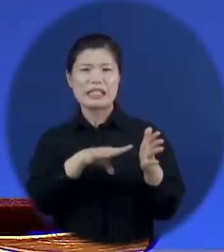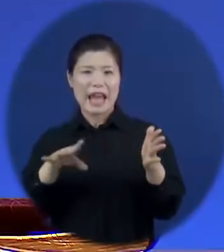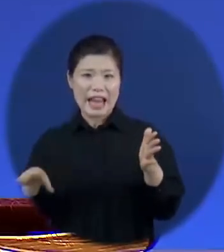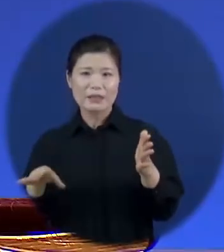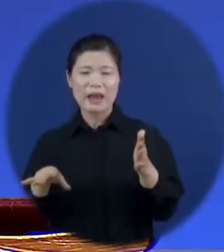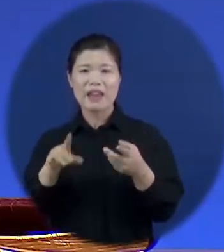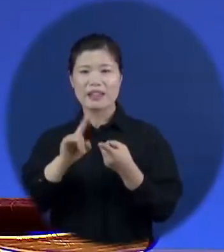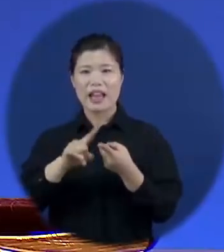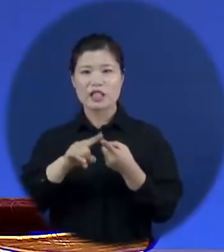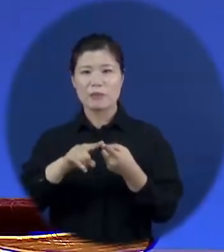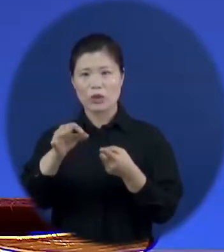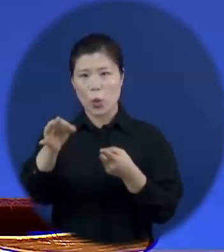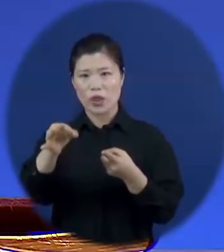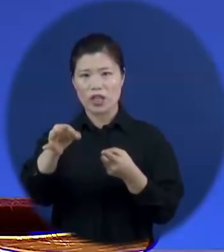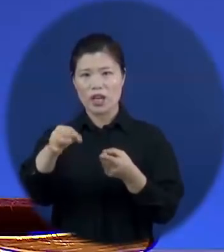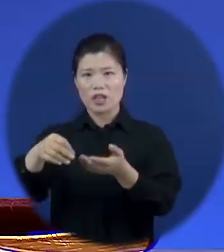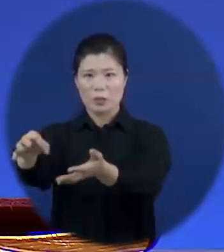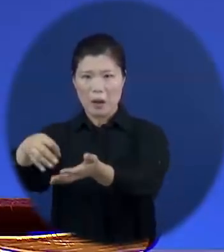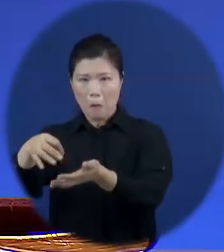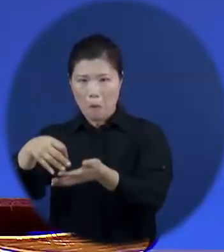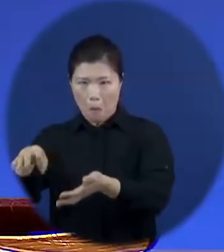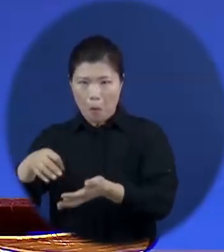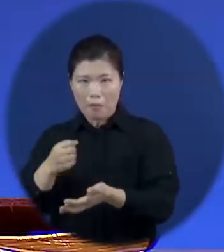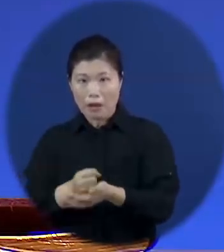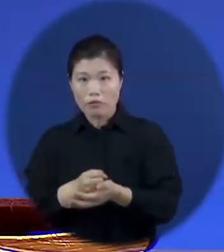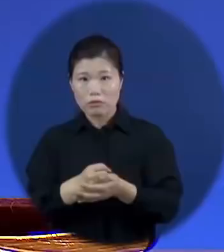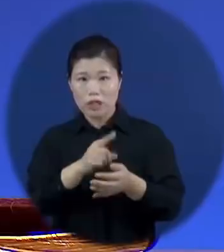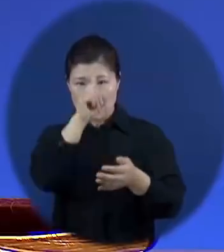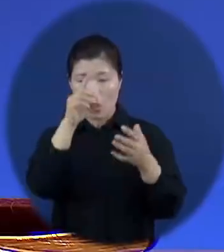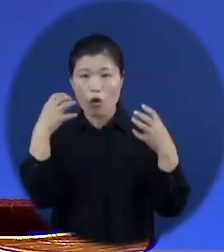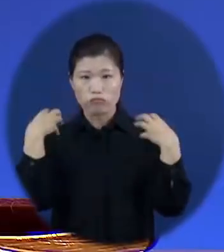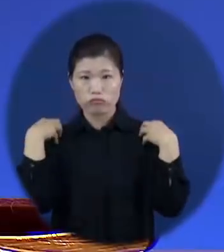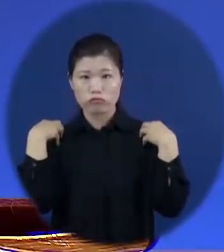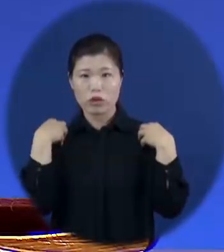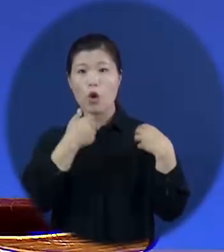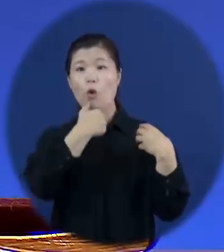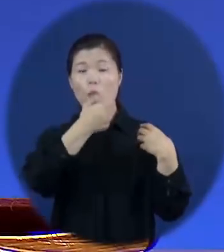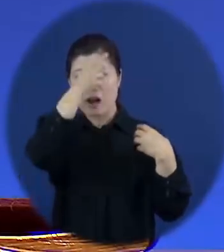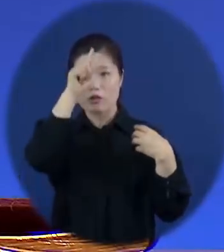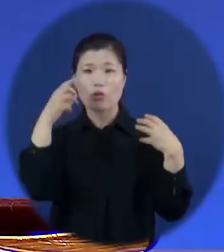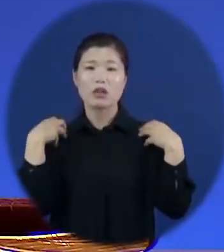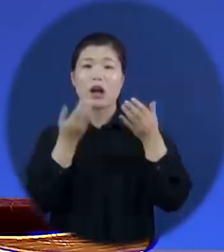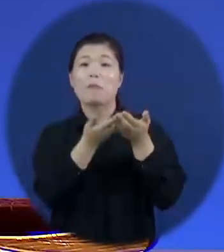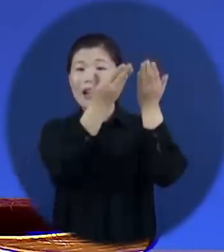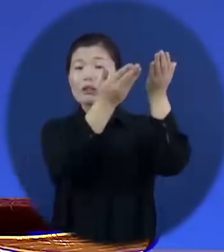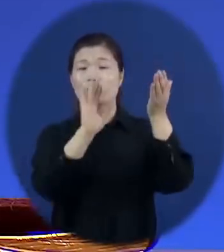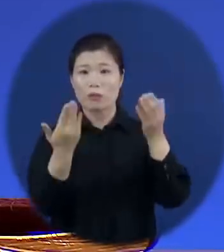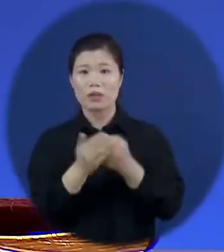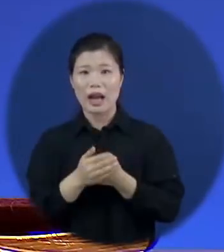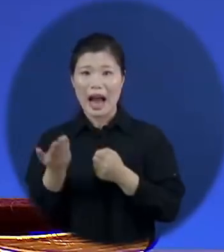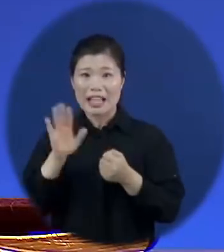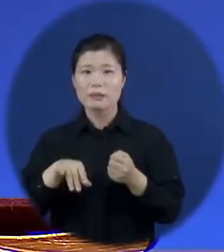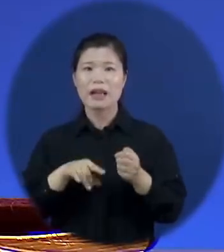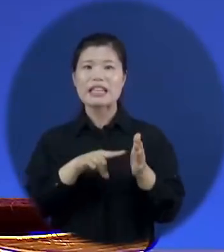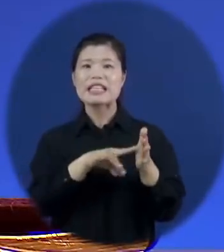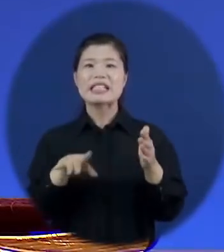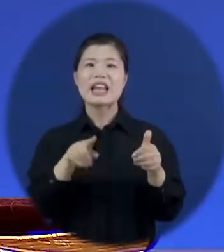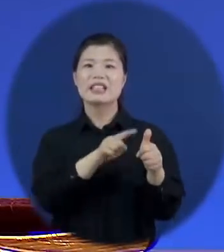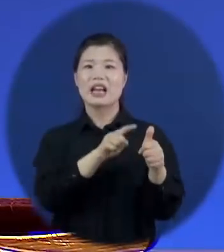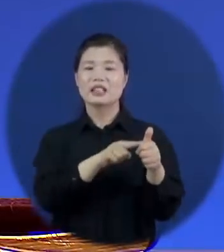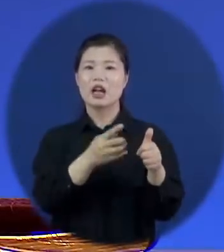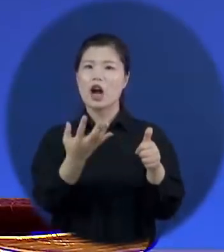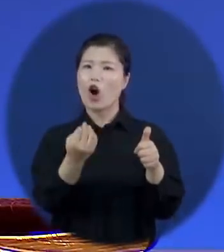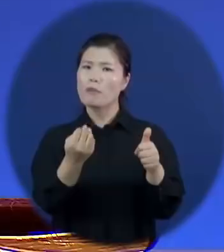그 할당된 양만 정부에 바치면 되었습니다. 로마 정부는 세리들이 백성들에게